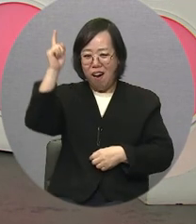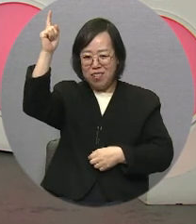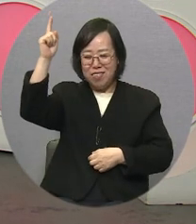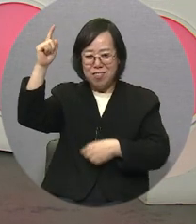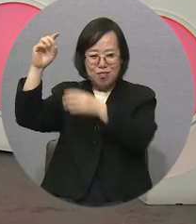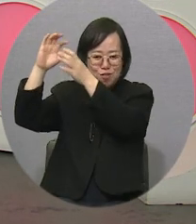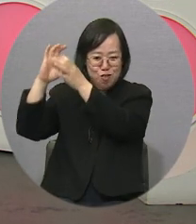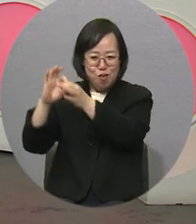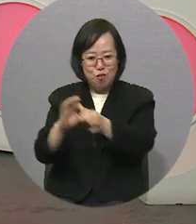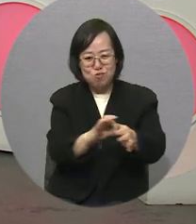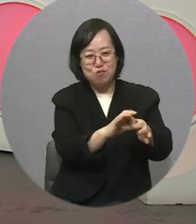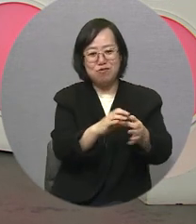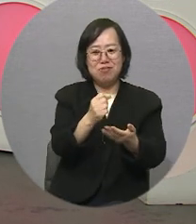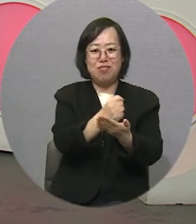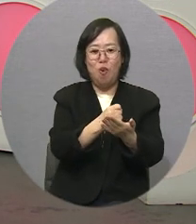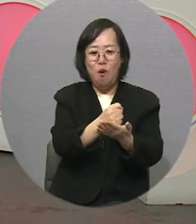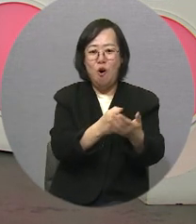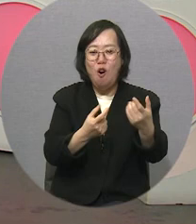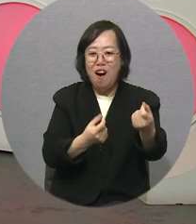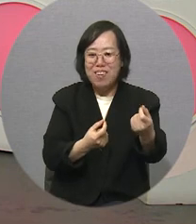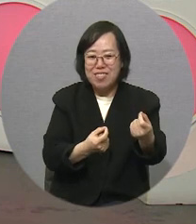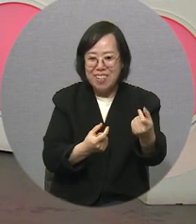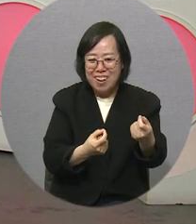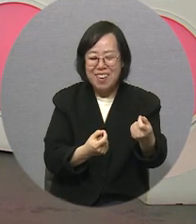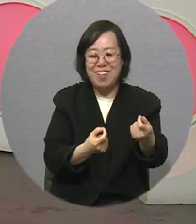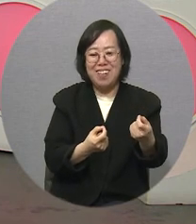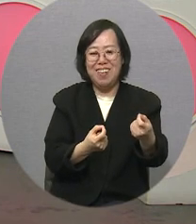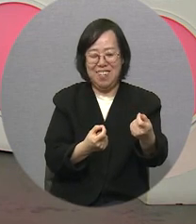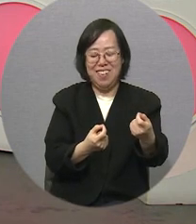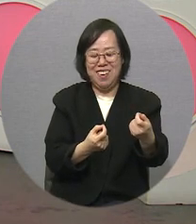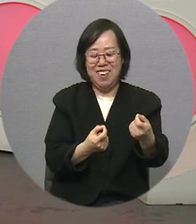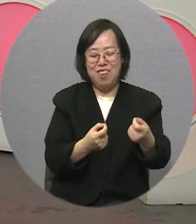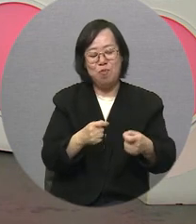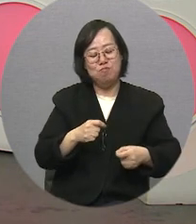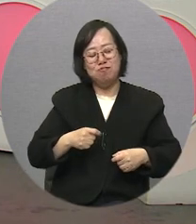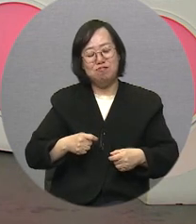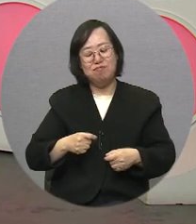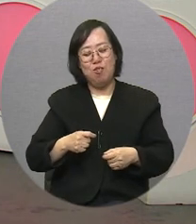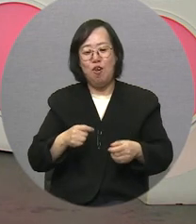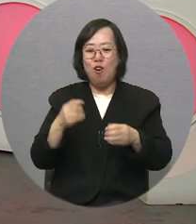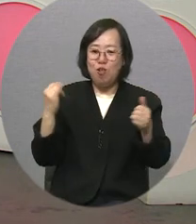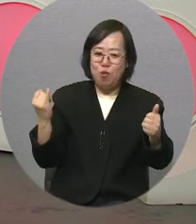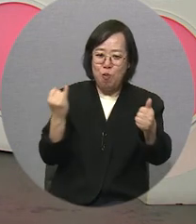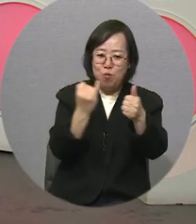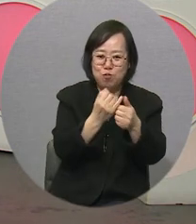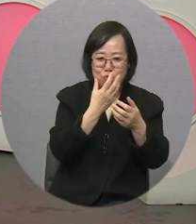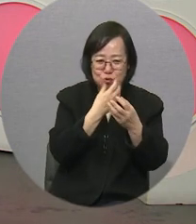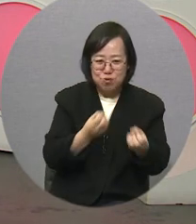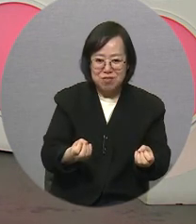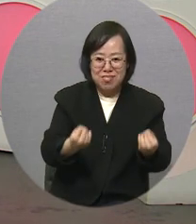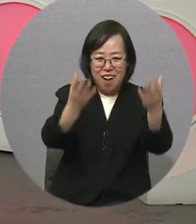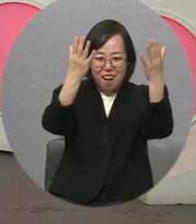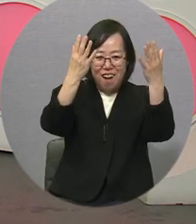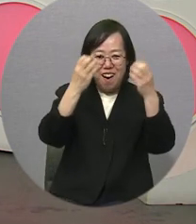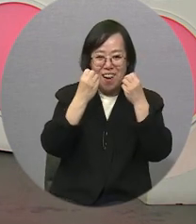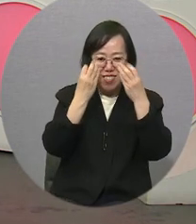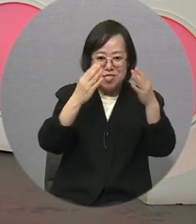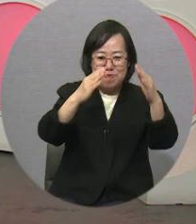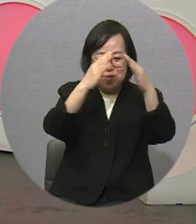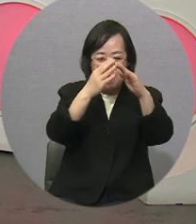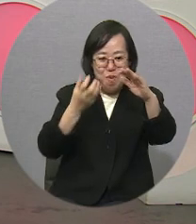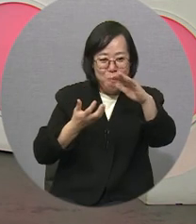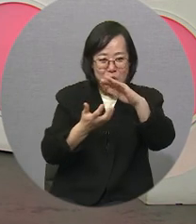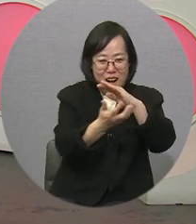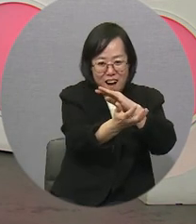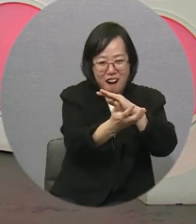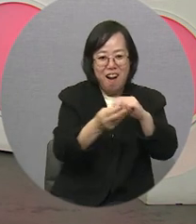법이라며 다들 들떠서 함께 결혼 선물을 준비하고 신혼집에도 다녀가며